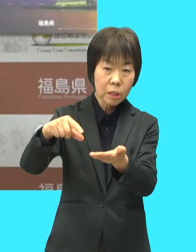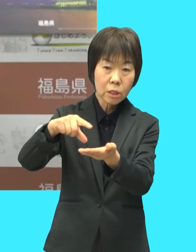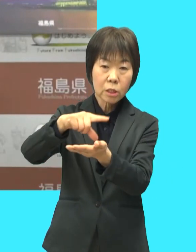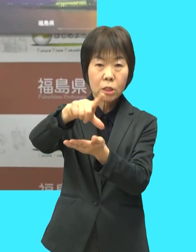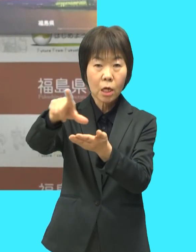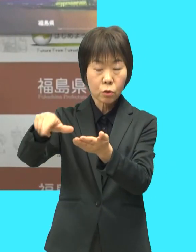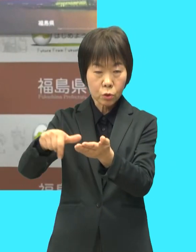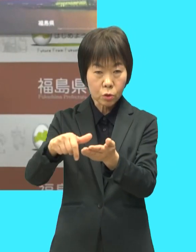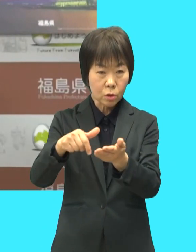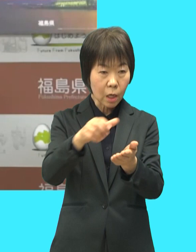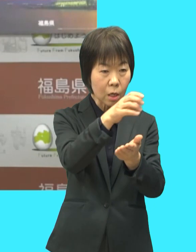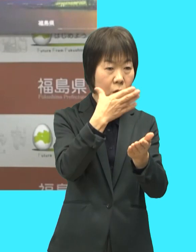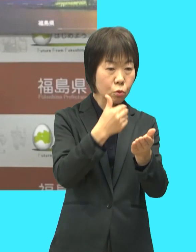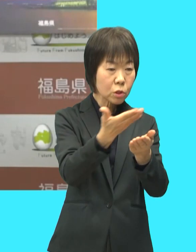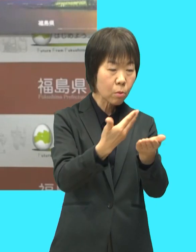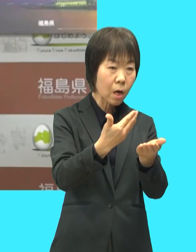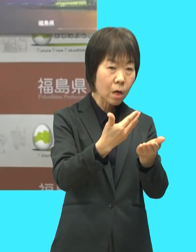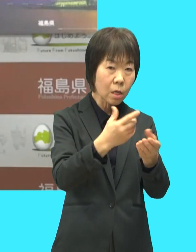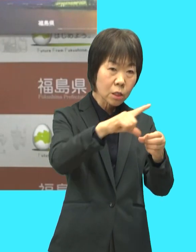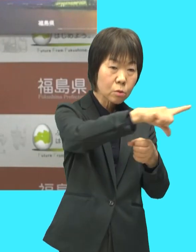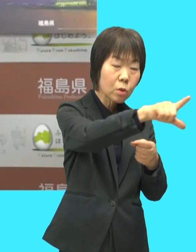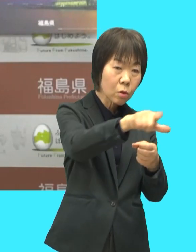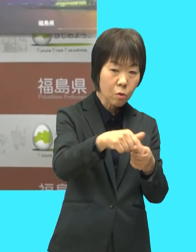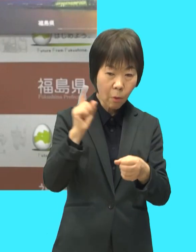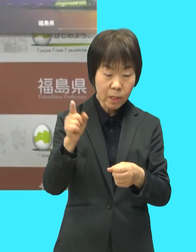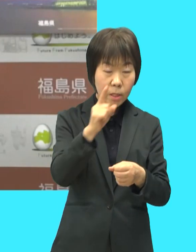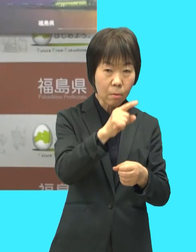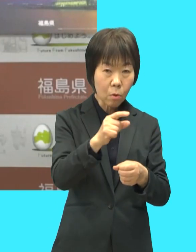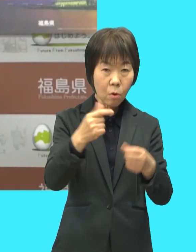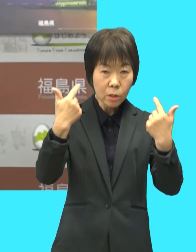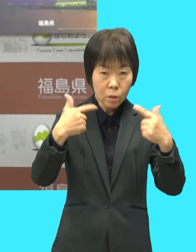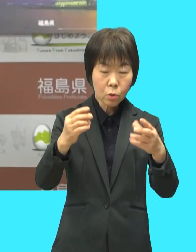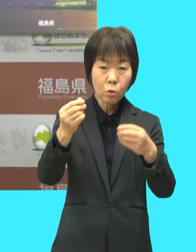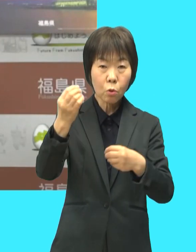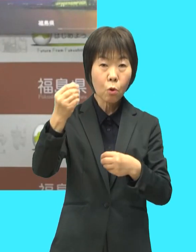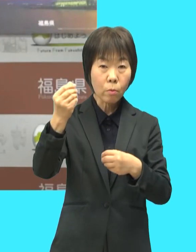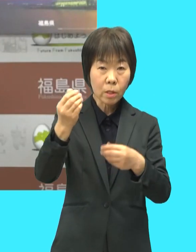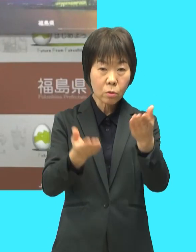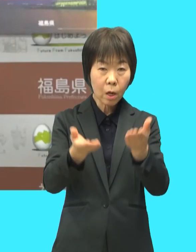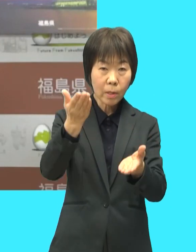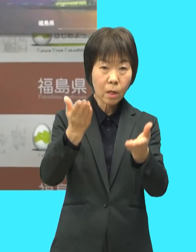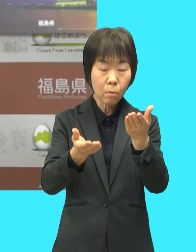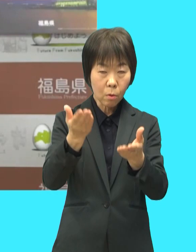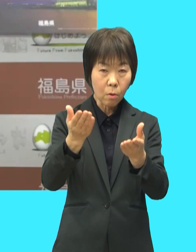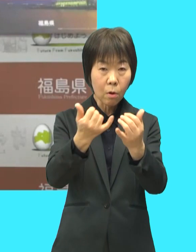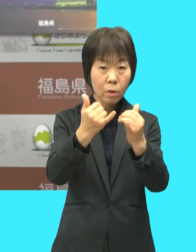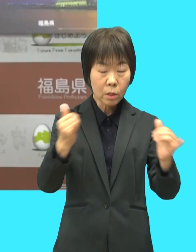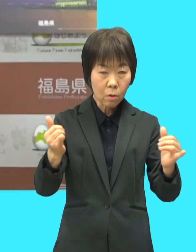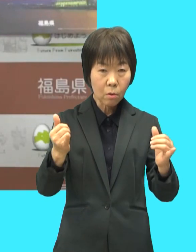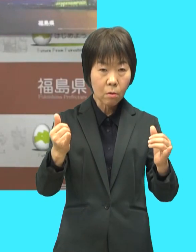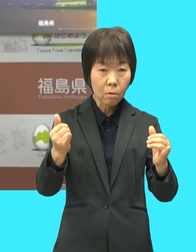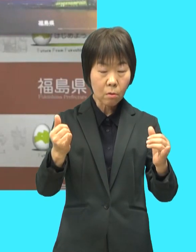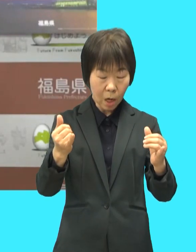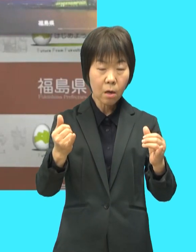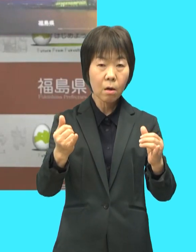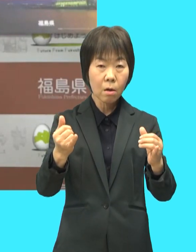福島市内を見ていても明らかに通常の土曜日に比べても大きく人の足がこう人